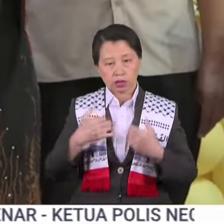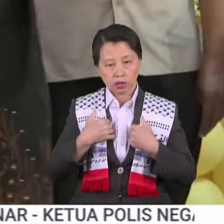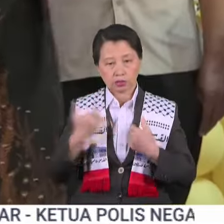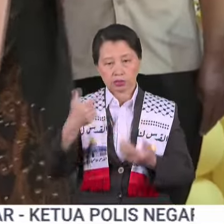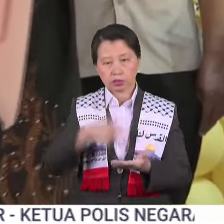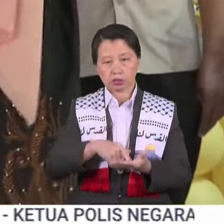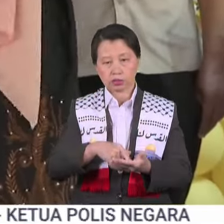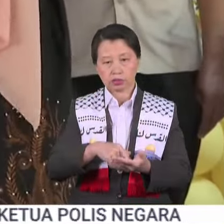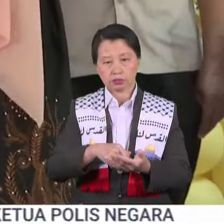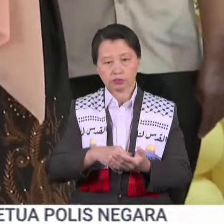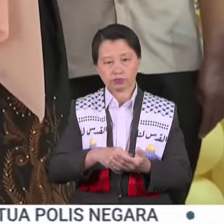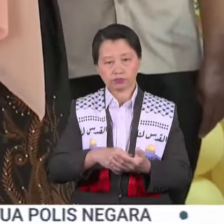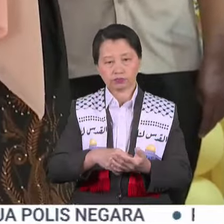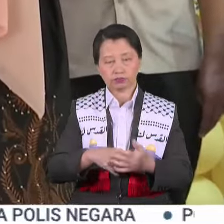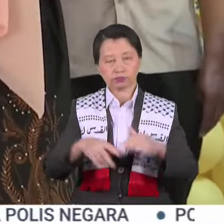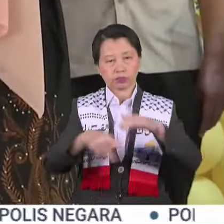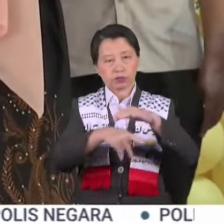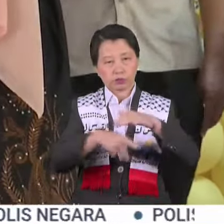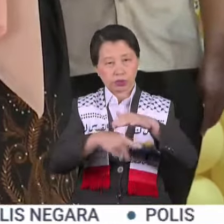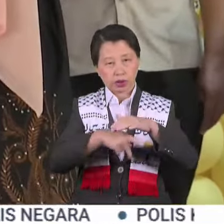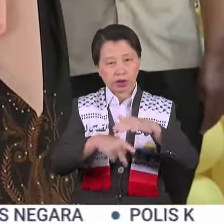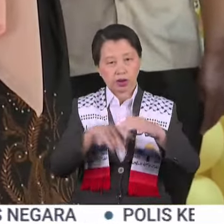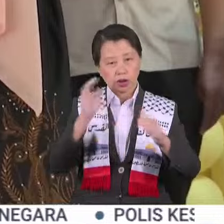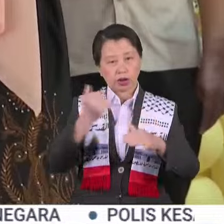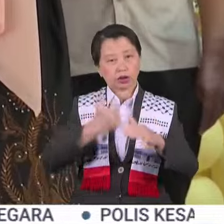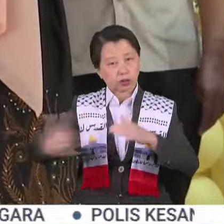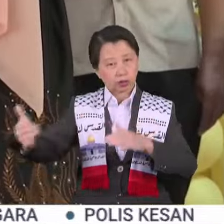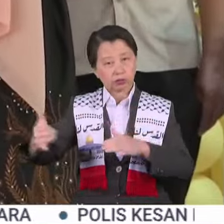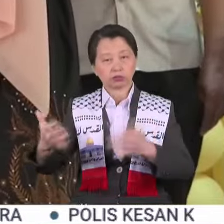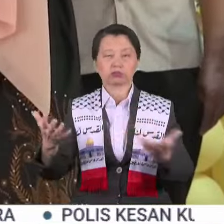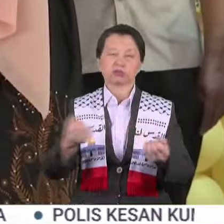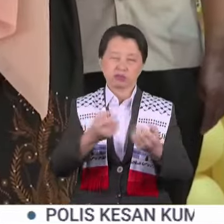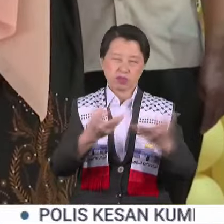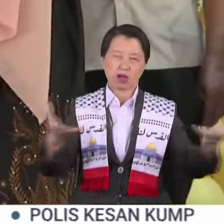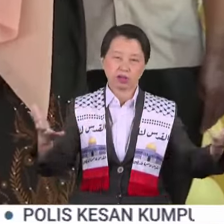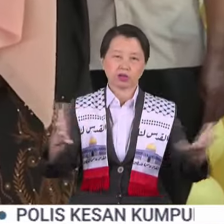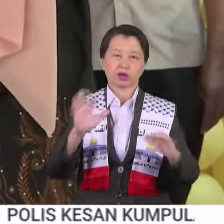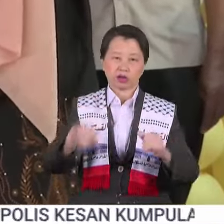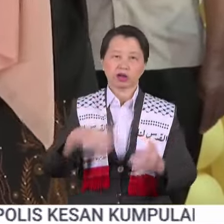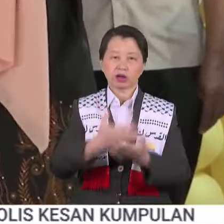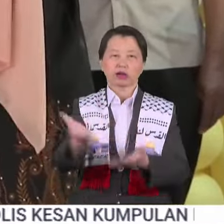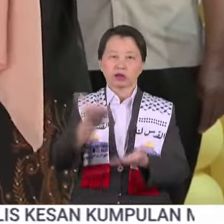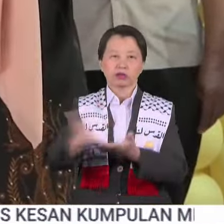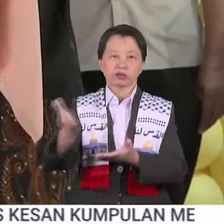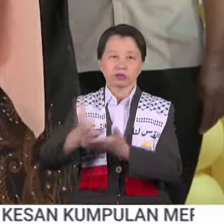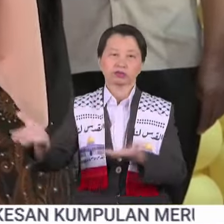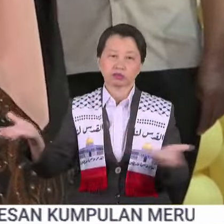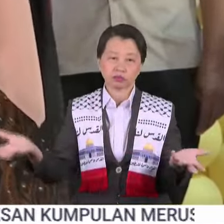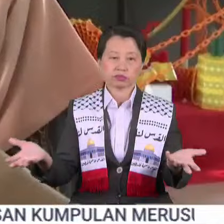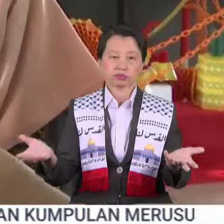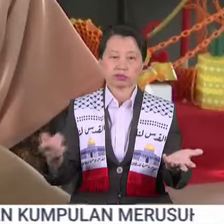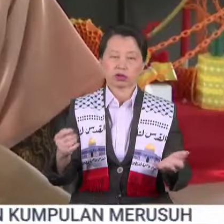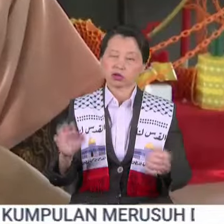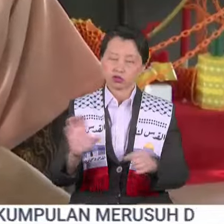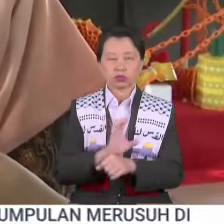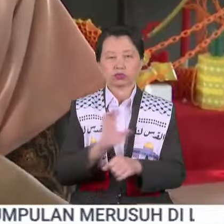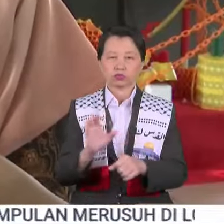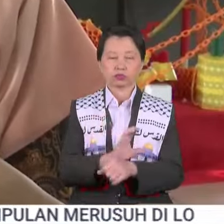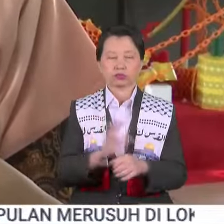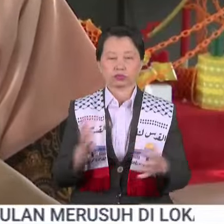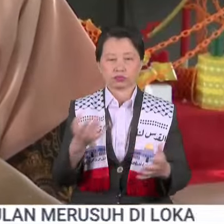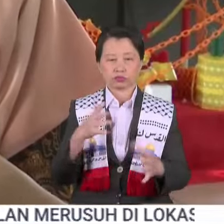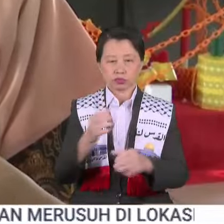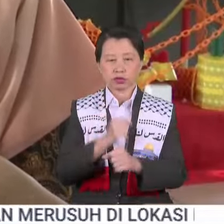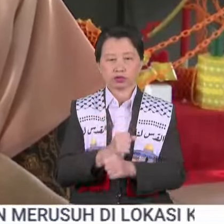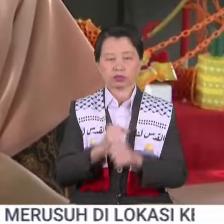yang pra kena masuk. So banyaklah kita nak beli kelengkapan sekolah. So rasa cukuplah